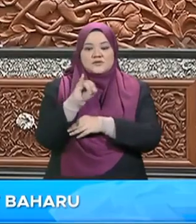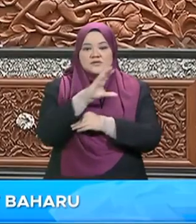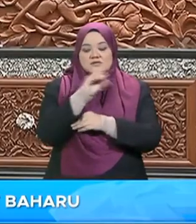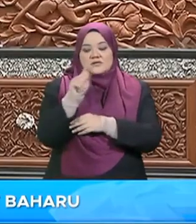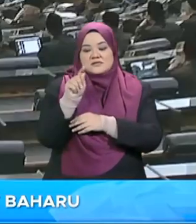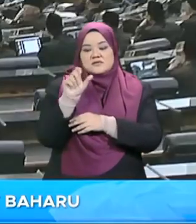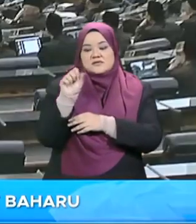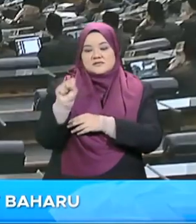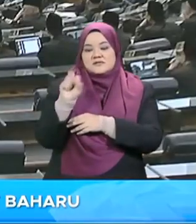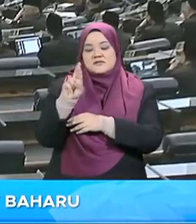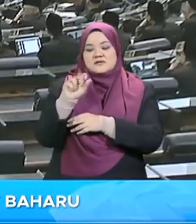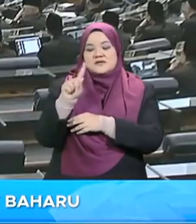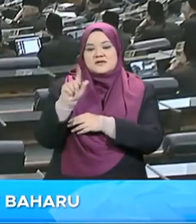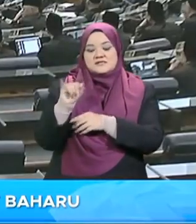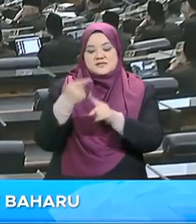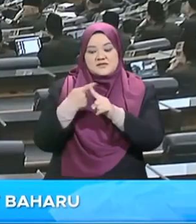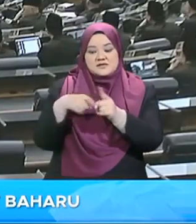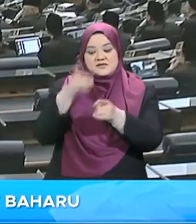Transmart